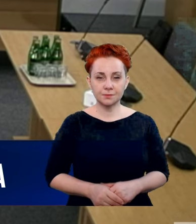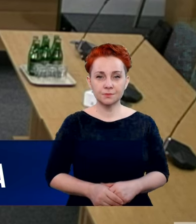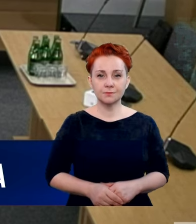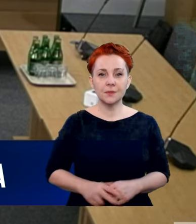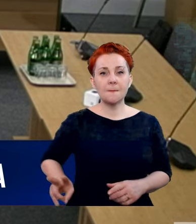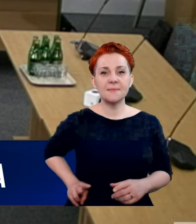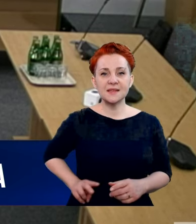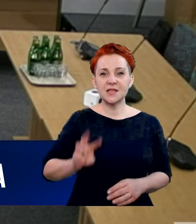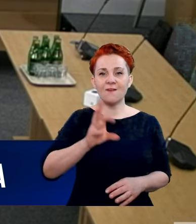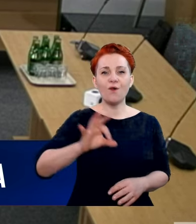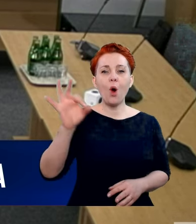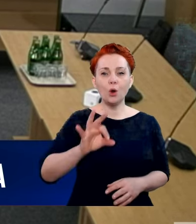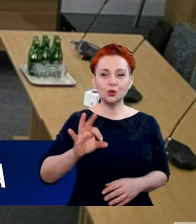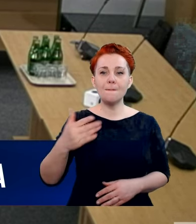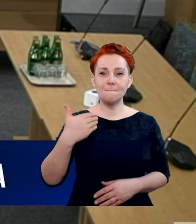Woś był już